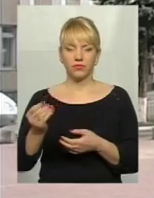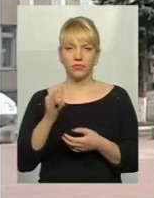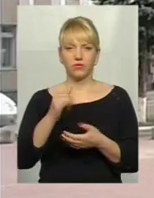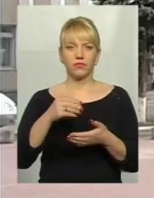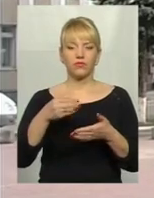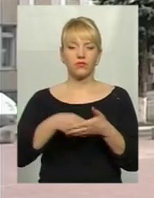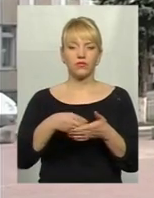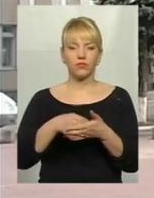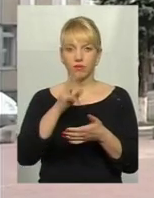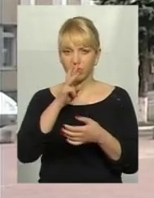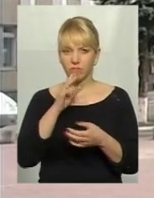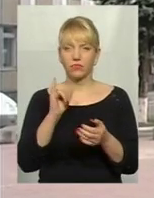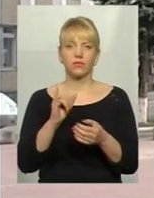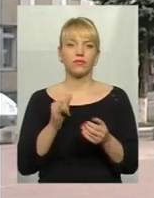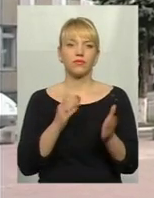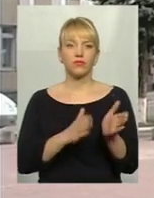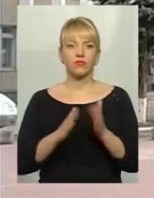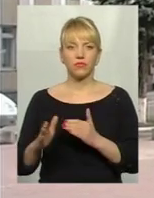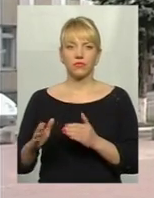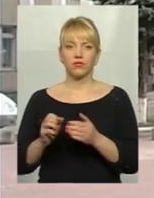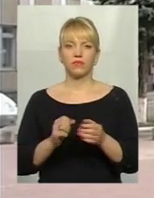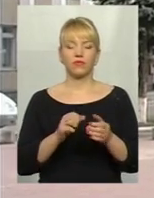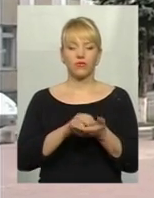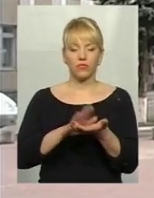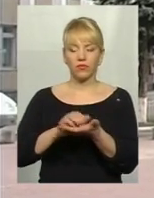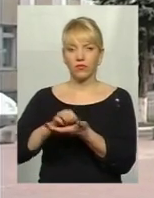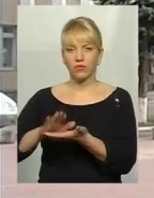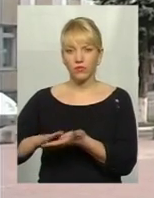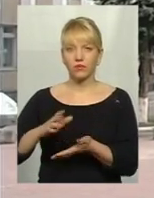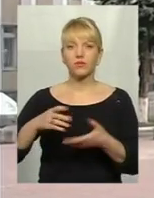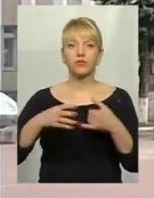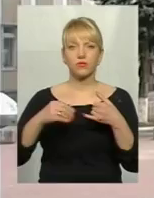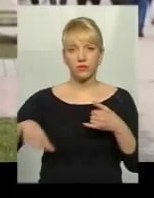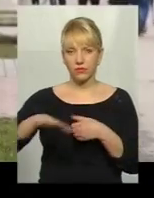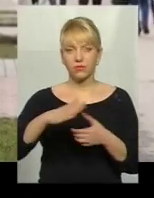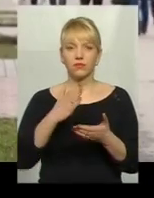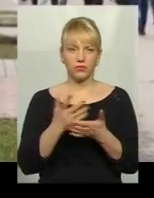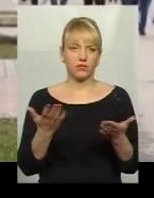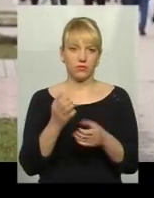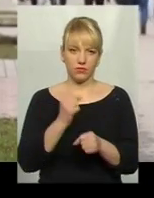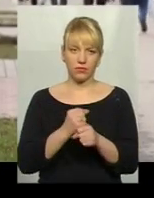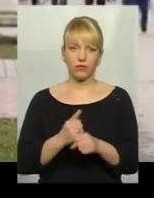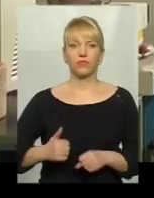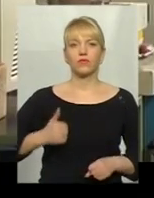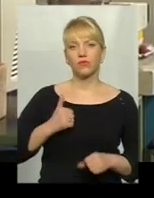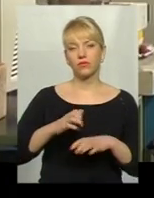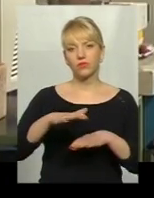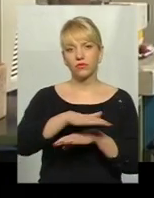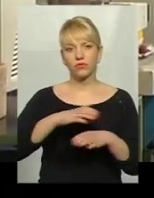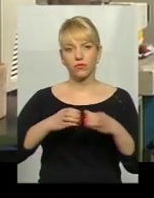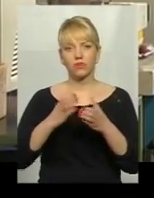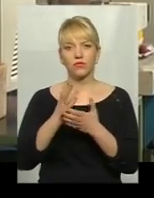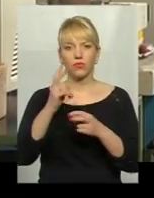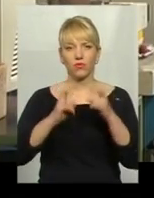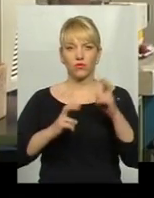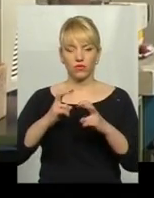і впорядкування обліку земель. Є над чим працювати. Гордістю громади є промисловий